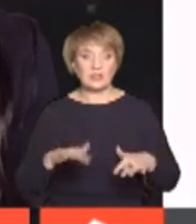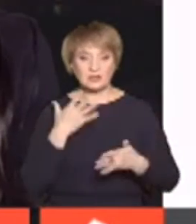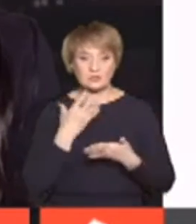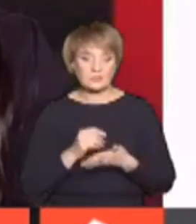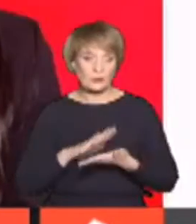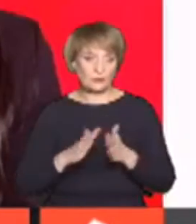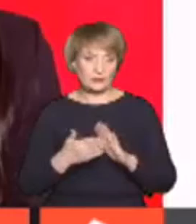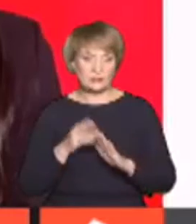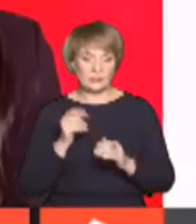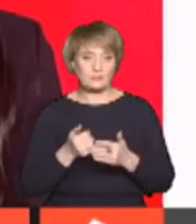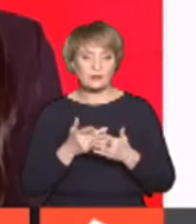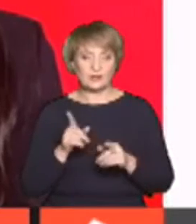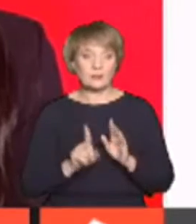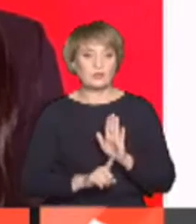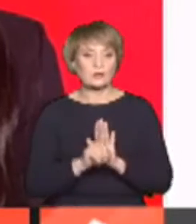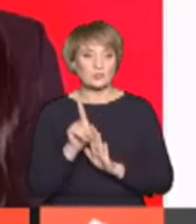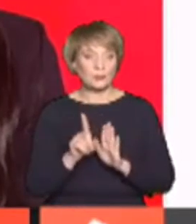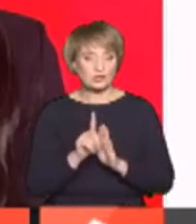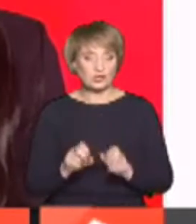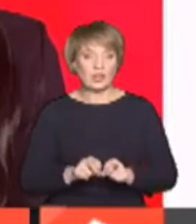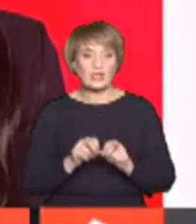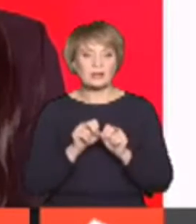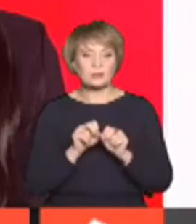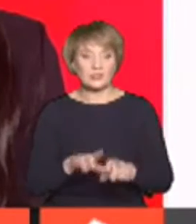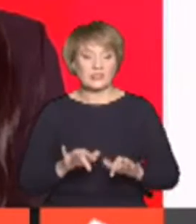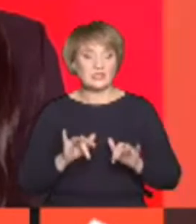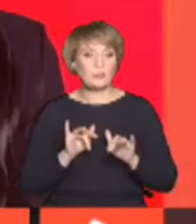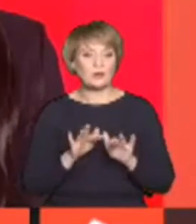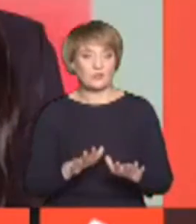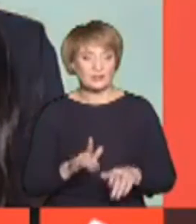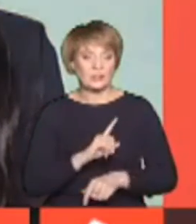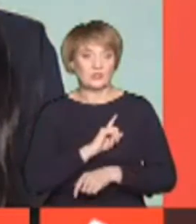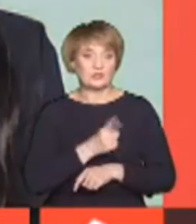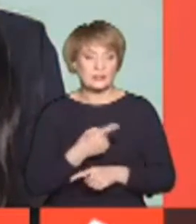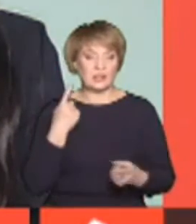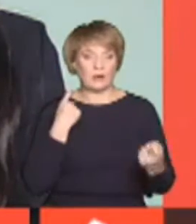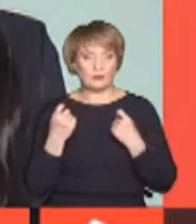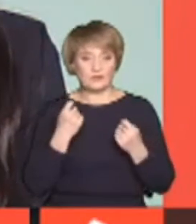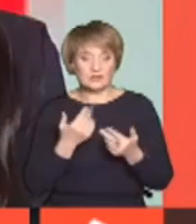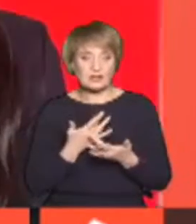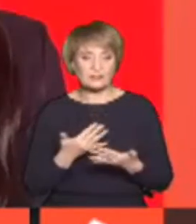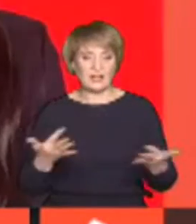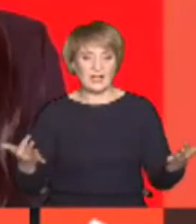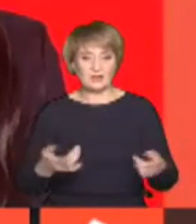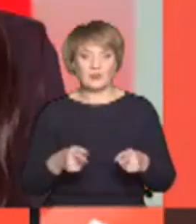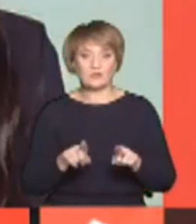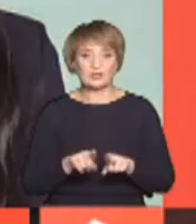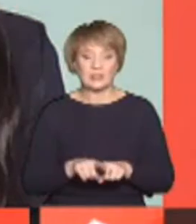позиції, бо по ним будуть відкриті кримінальні провадження. Тому вони з останніх сил намагаються інформаційно всіляко і от